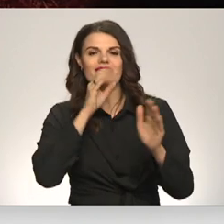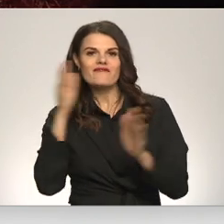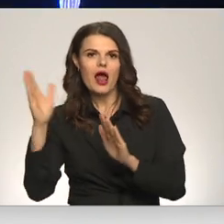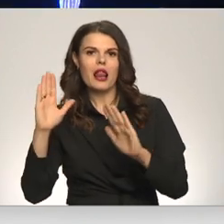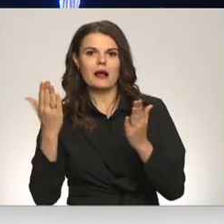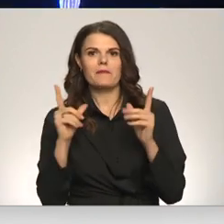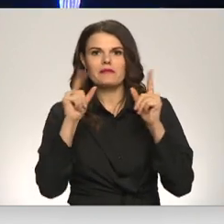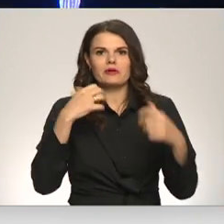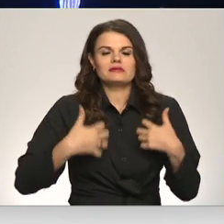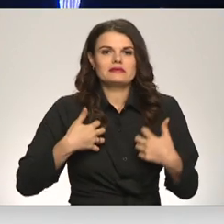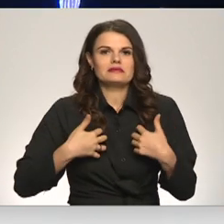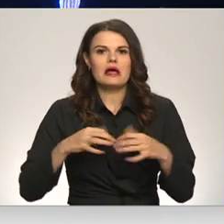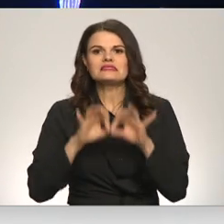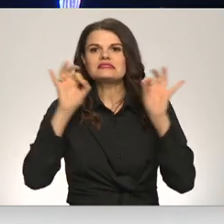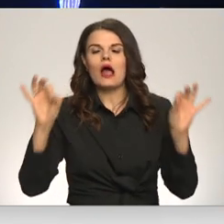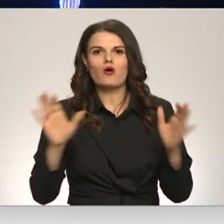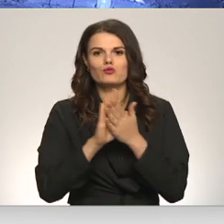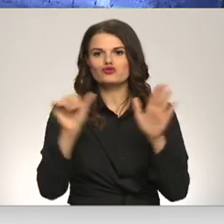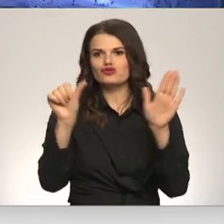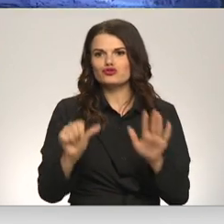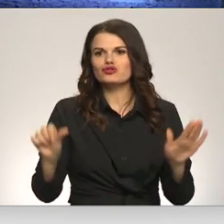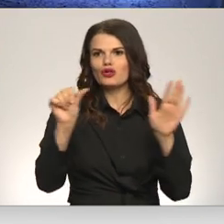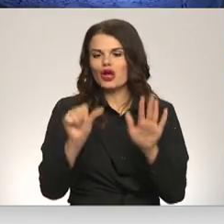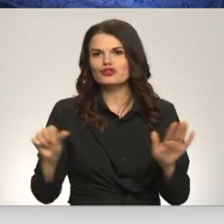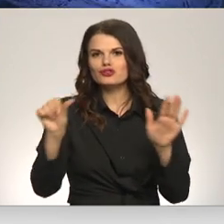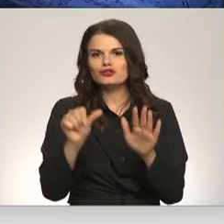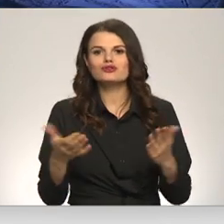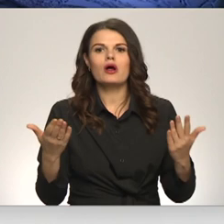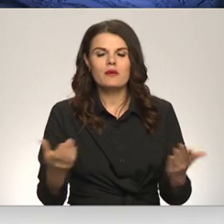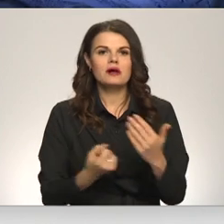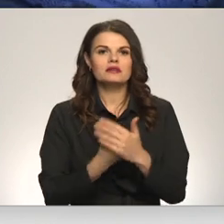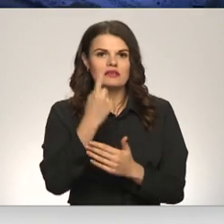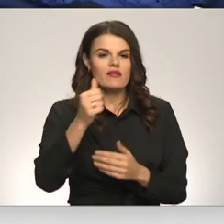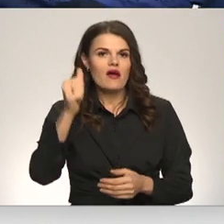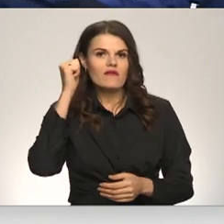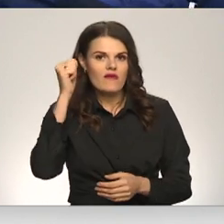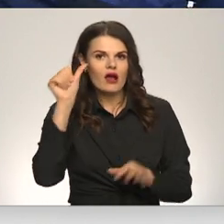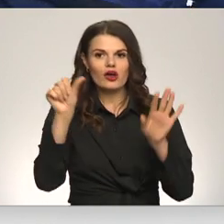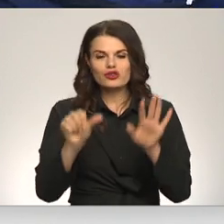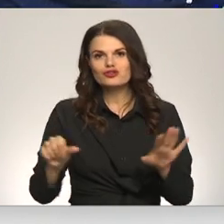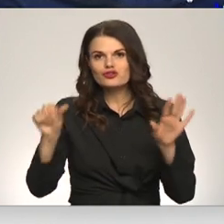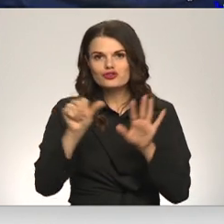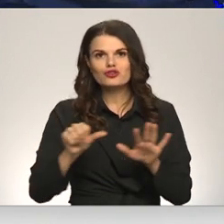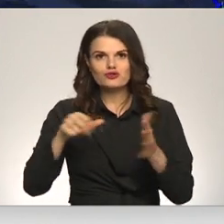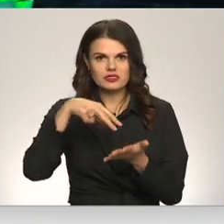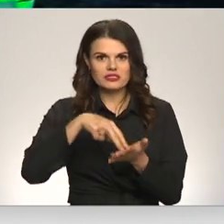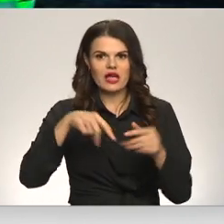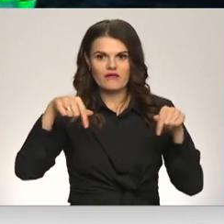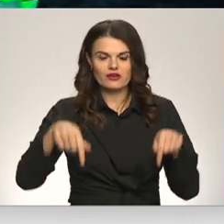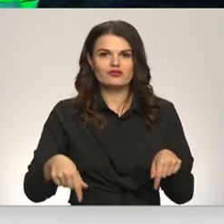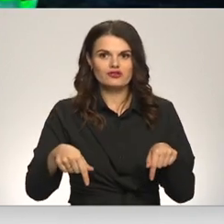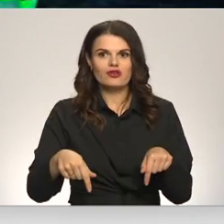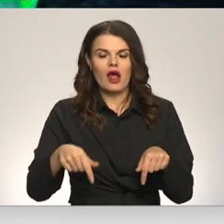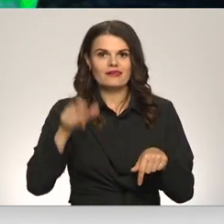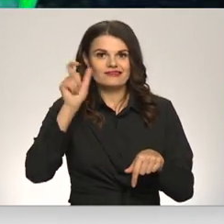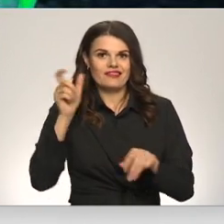brauc tik un tā uz pašu sākumu uz 6, jā. Un tas sanāk, ka vakardien uz 6 stāvēja šeit ne tie cilvēki,